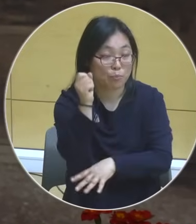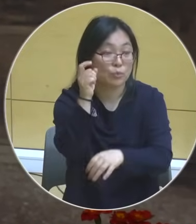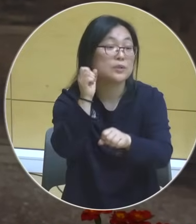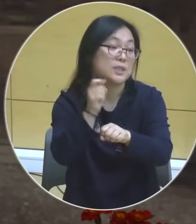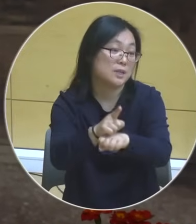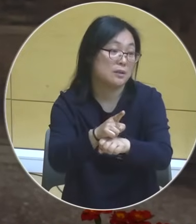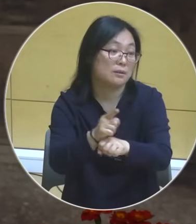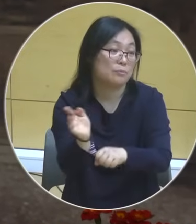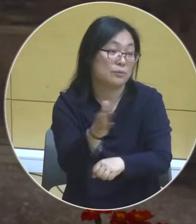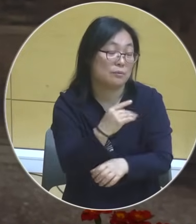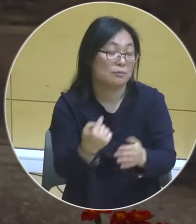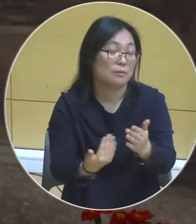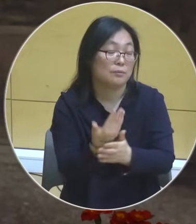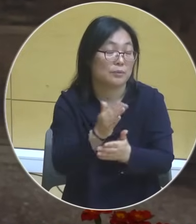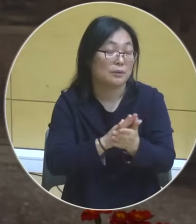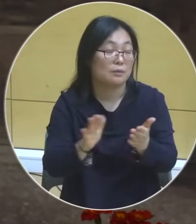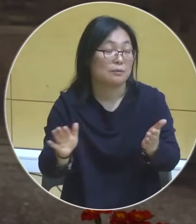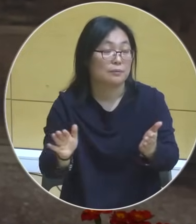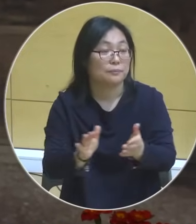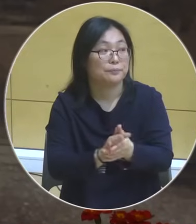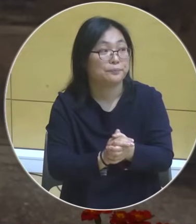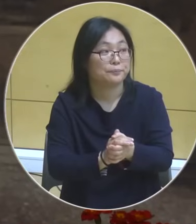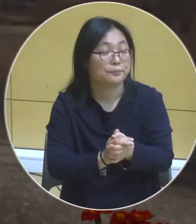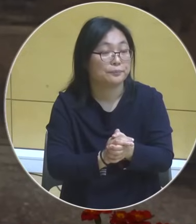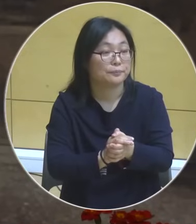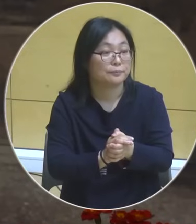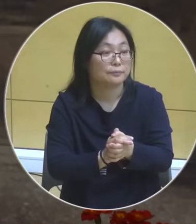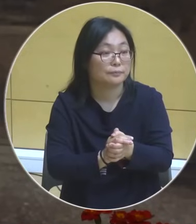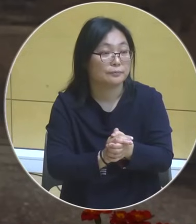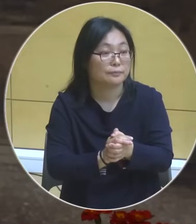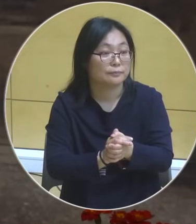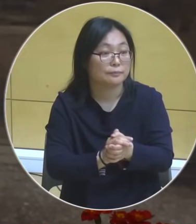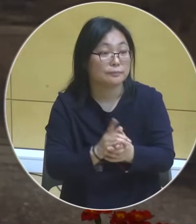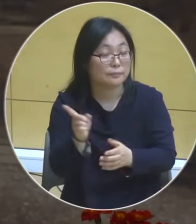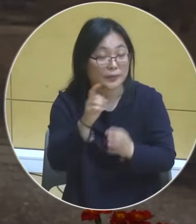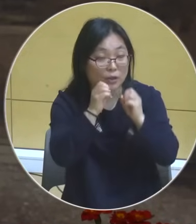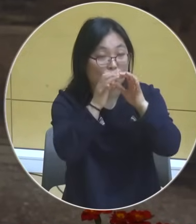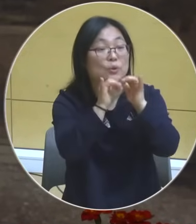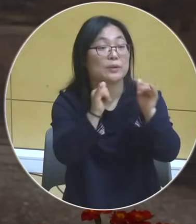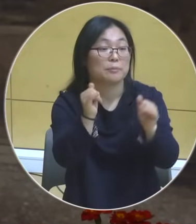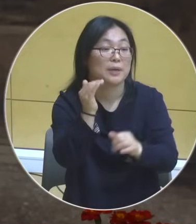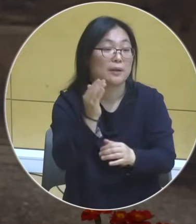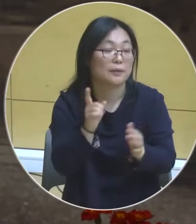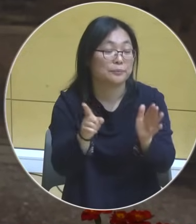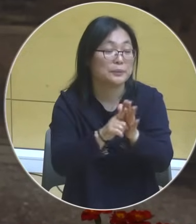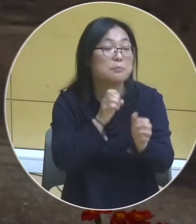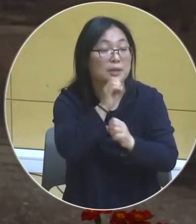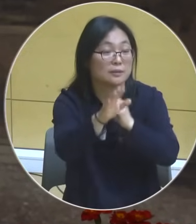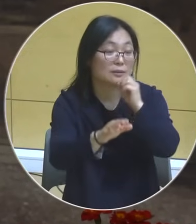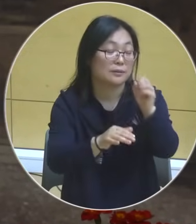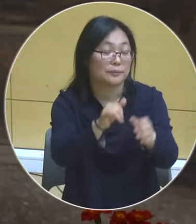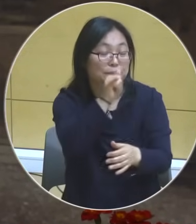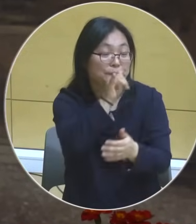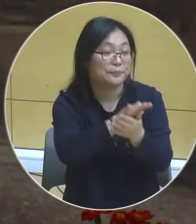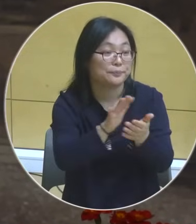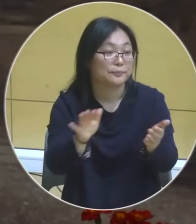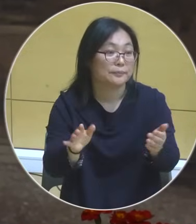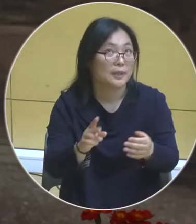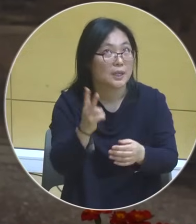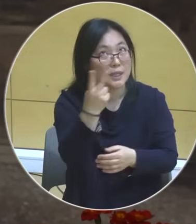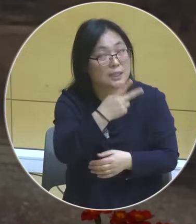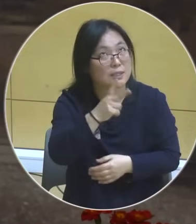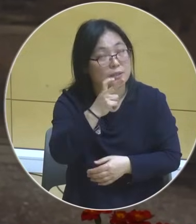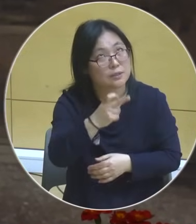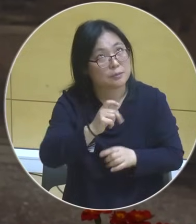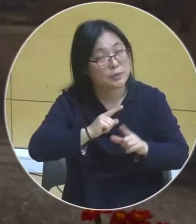몇 번인가 말씀을 들었을지도 모르겠습니다. 케네스베 선교사님의 간증을 다시 좀 설명해 드리려고 합니다. 이분은